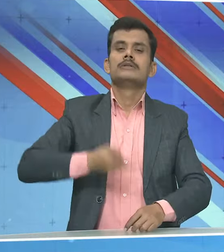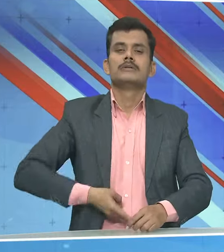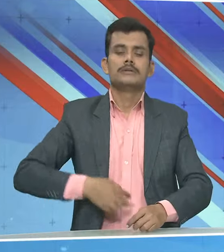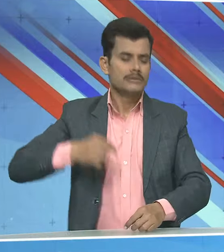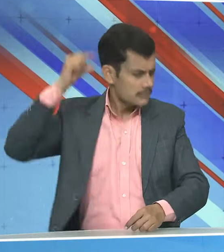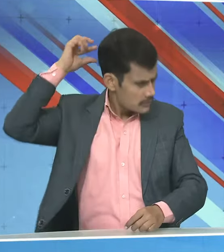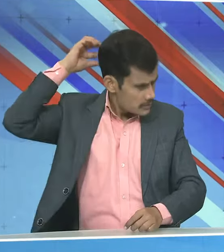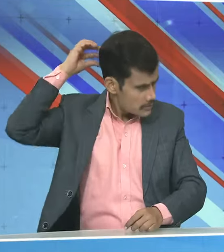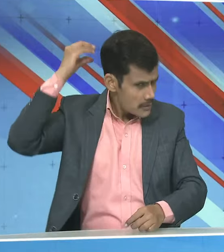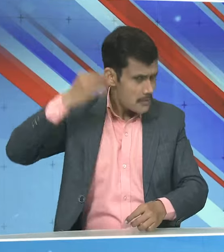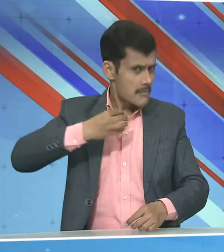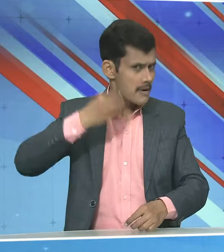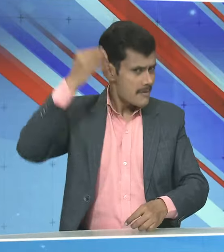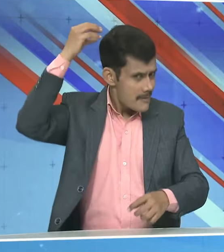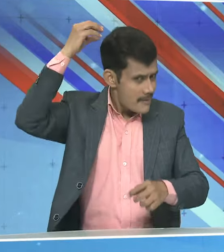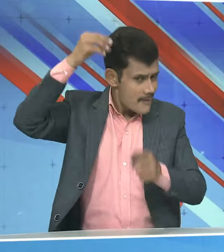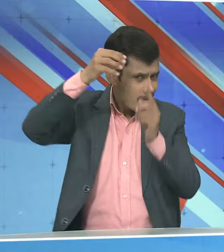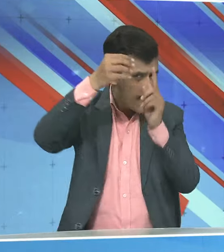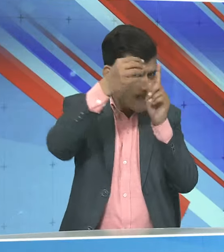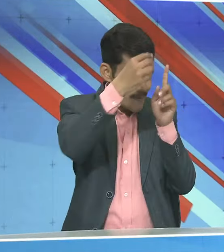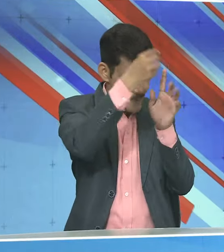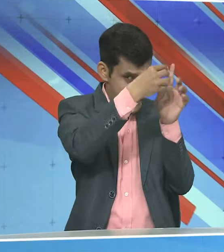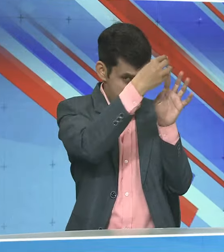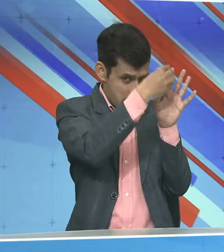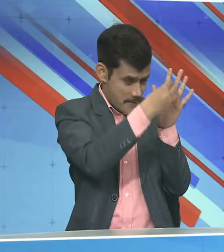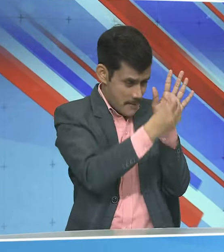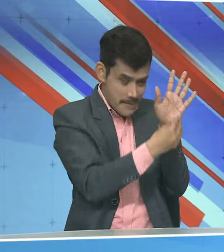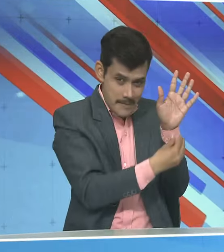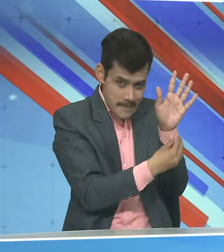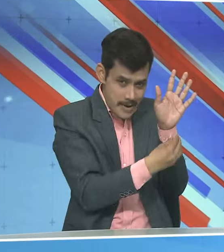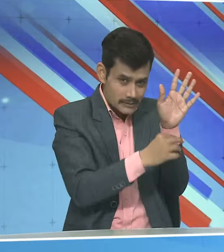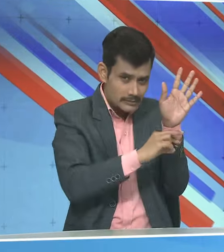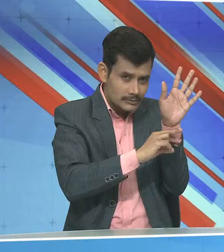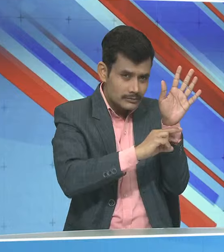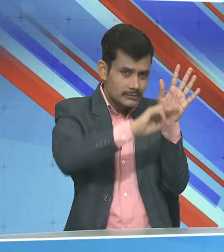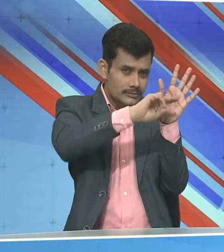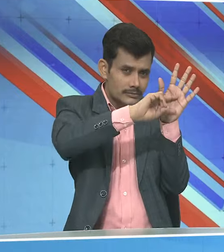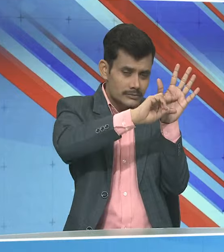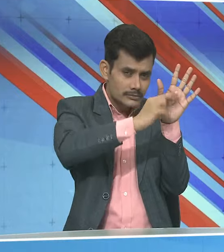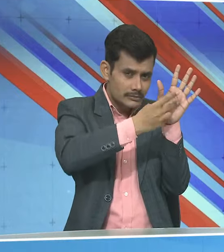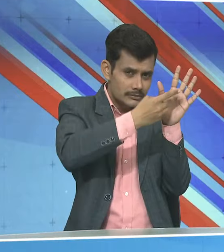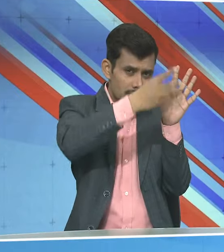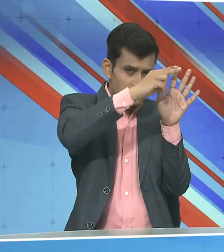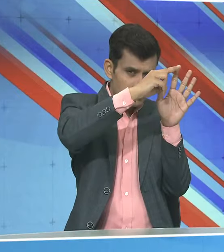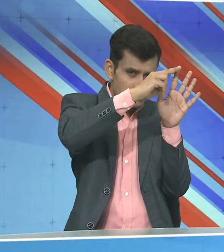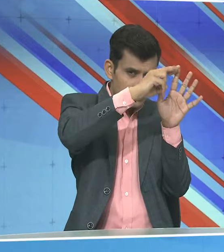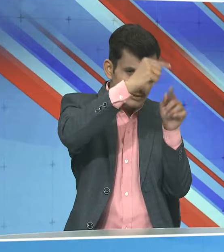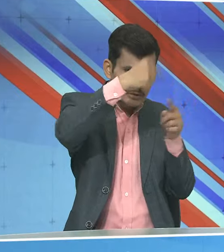शक्ति इज़ विद इन अस एंड इट्स ऑल अबाउट फ्लेम गिविंग अस दैट काइंड ऑफ पावर।